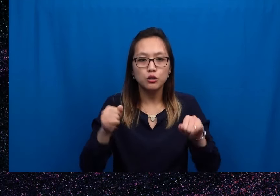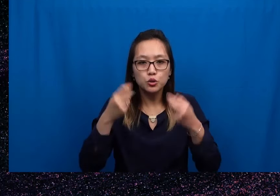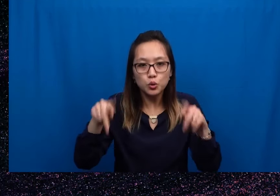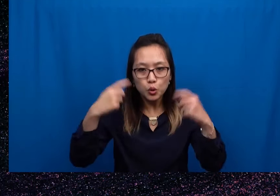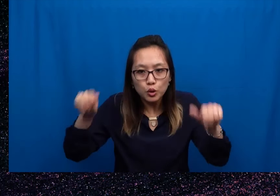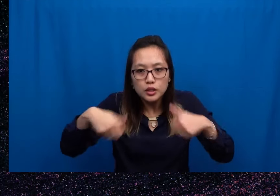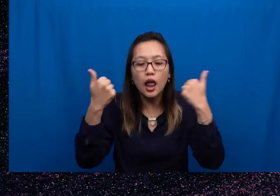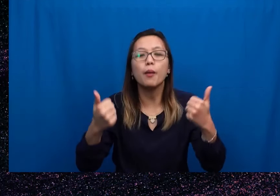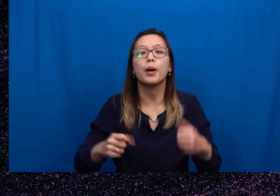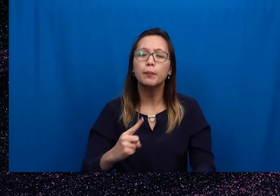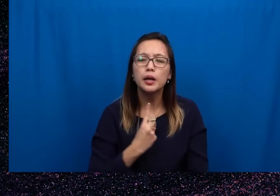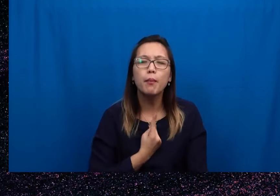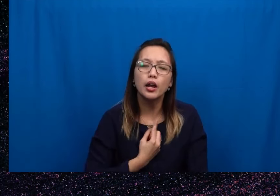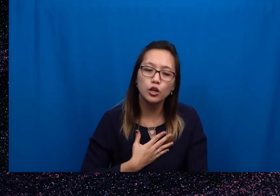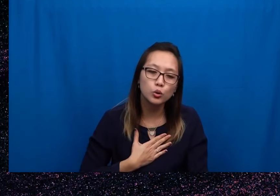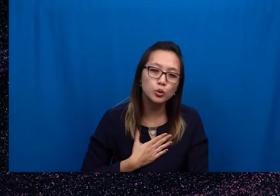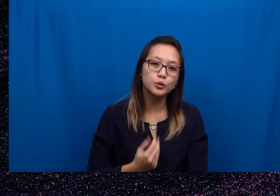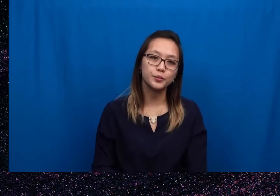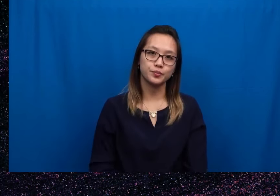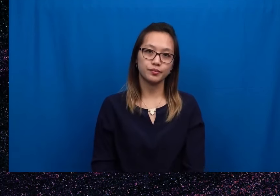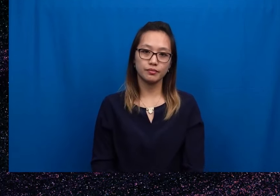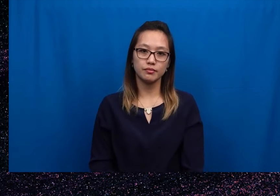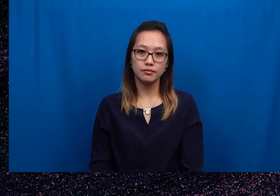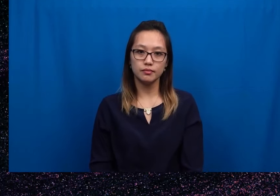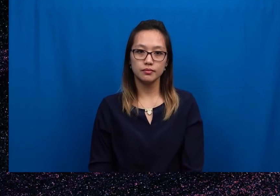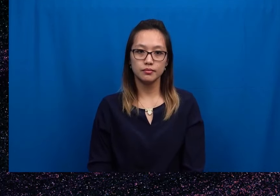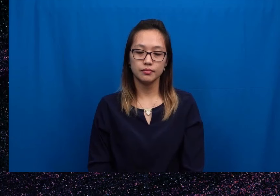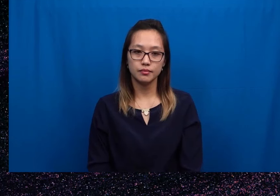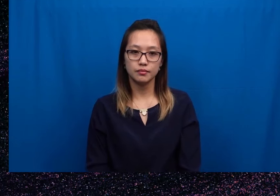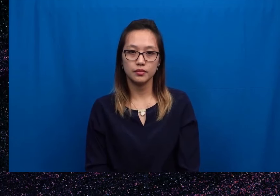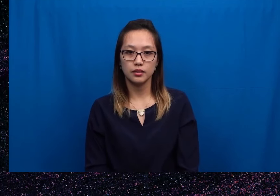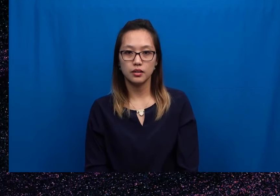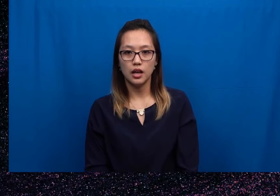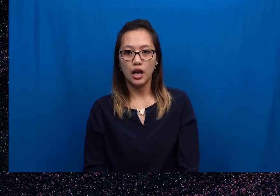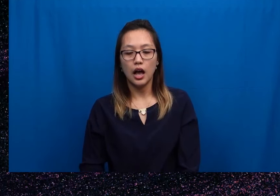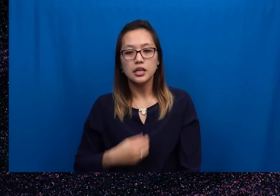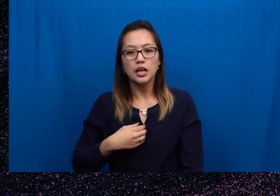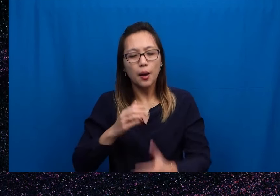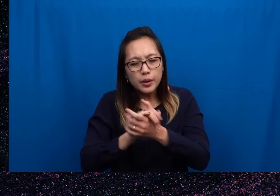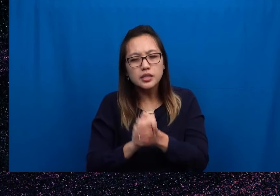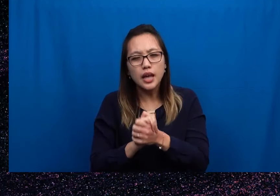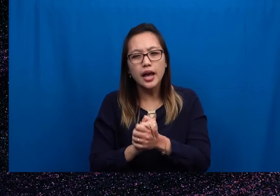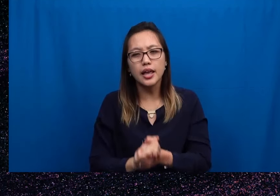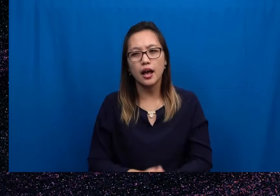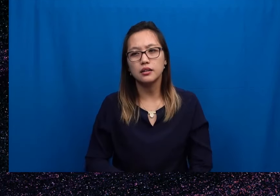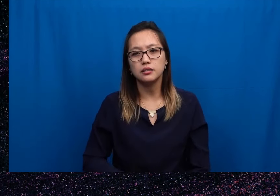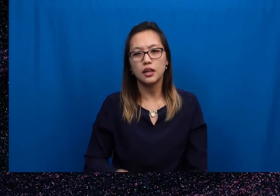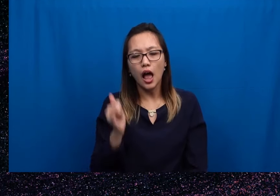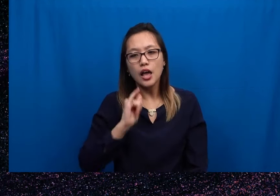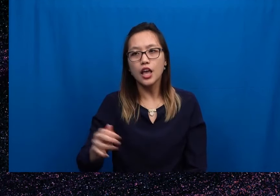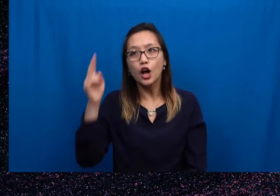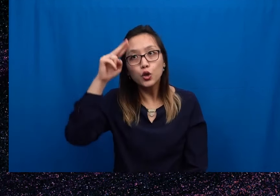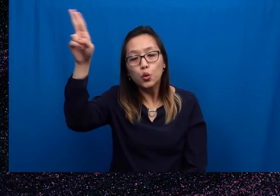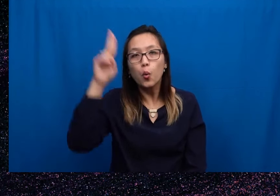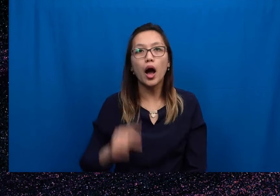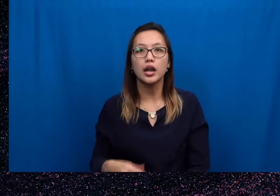pribadiku. Dan saya percaya seperti yang Tuhan sudah lakukan dalam hidup saya, Dia juga akan lakukan dalam